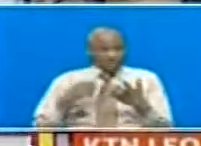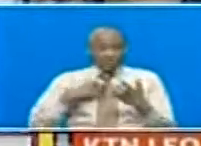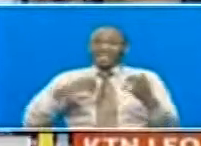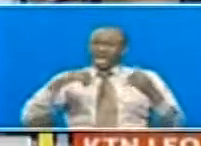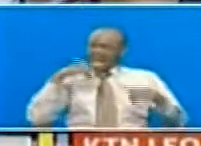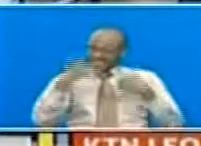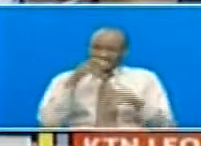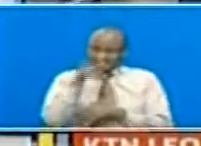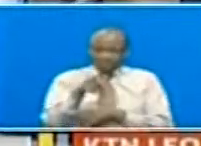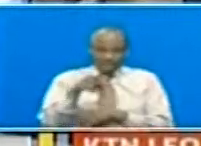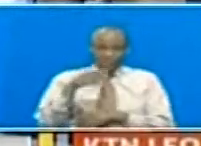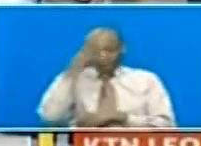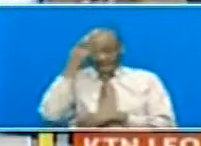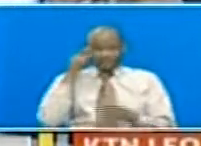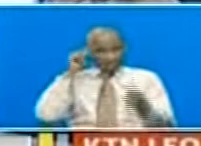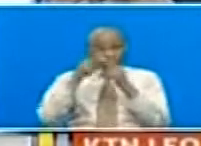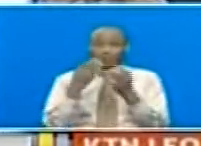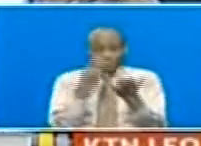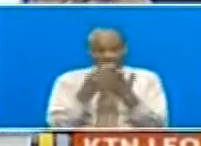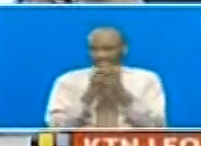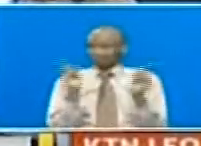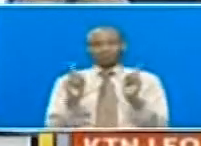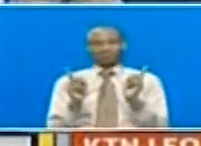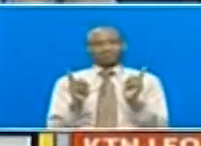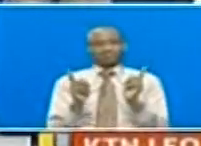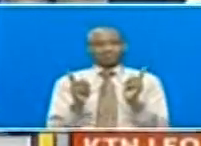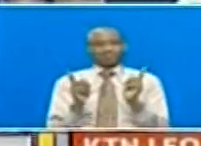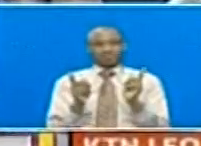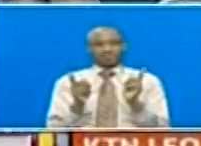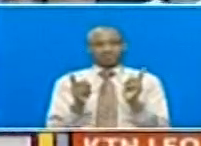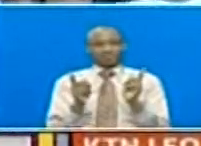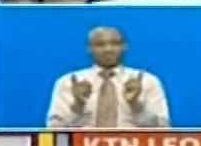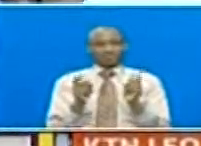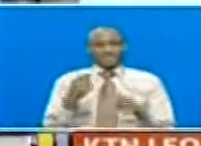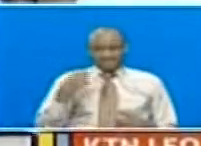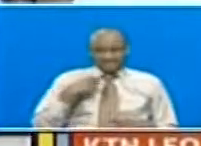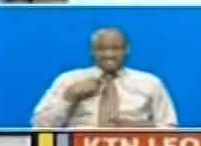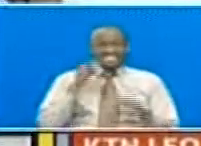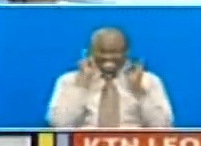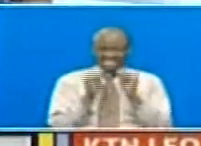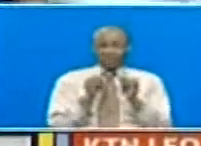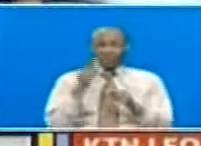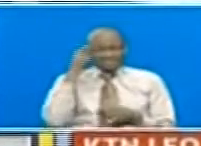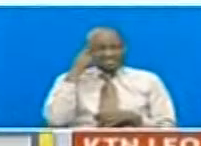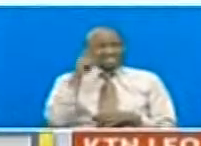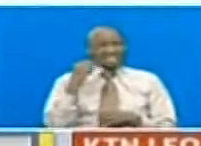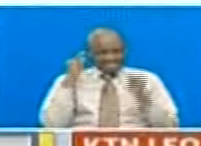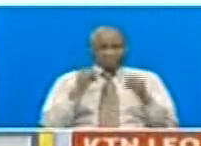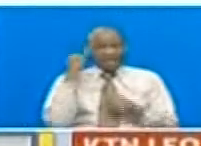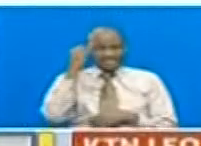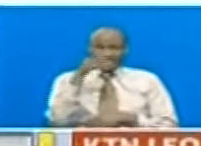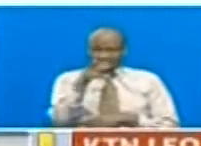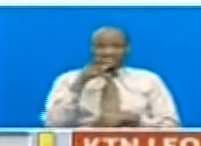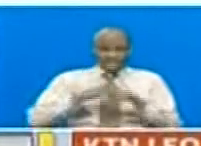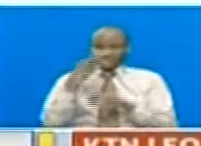acting, hatukuwa tunafanya kwa ajili tunatafuta njia ya kupata pesa. Kitu mwamko mpya ambao tulikuwa tumekuja nao wakati huo ambao uzuri tumepatikana